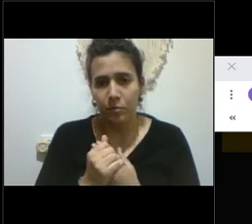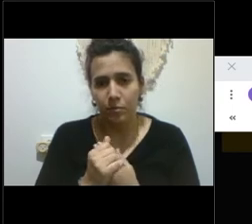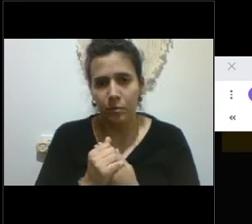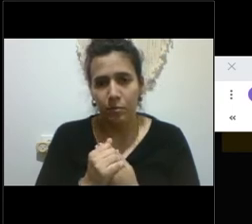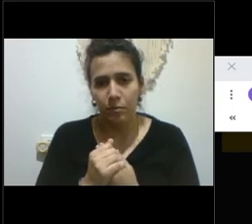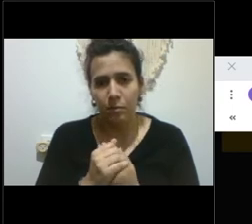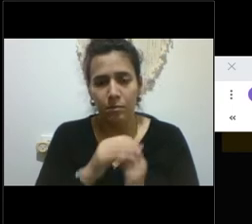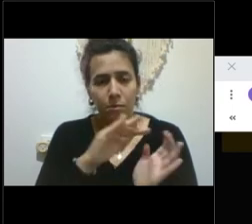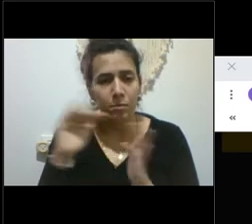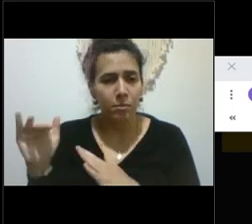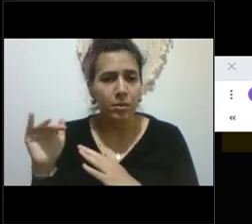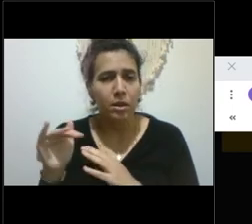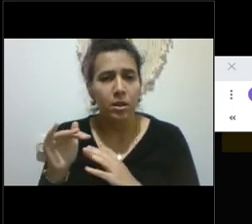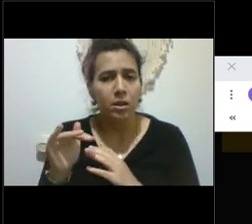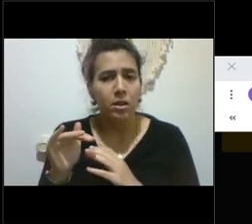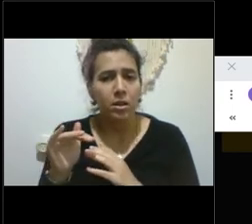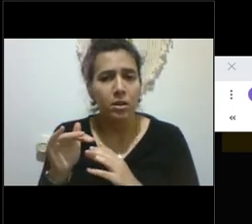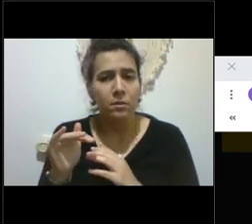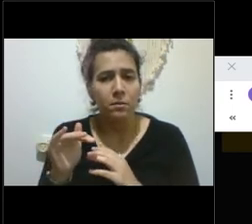בדף של הקבוצה הסגורה בפייסבוק.